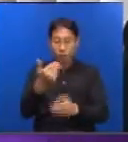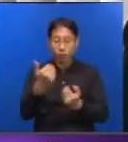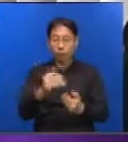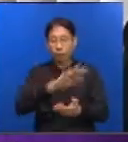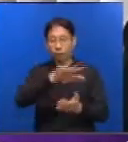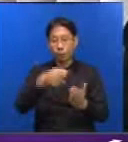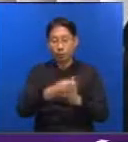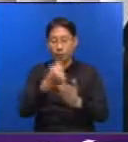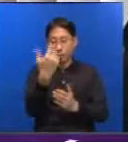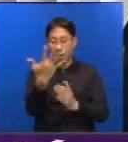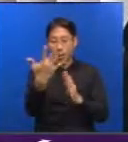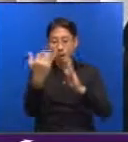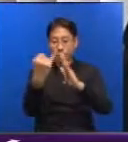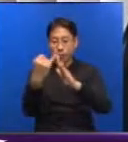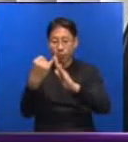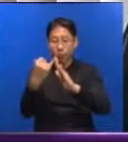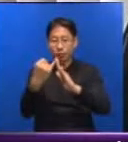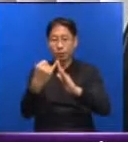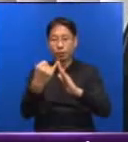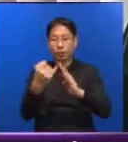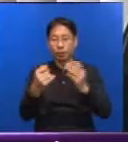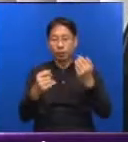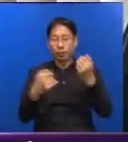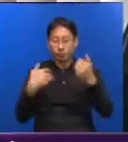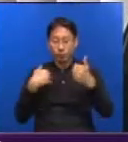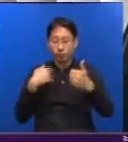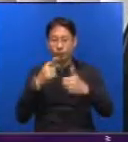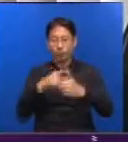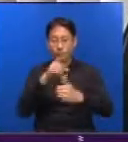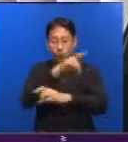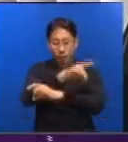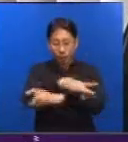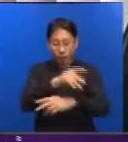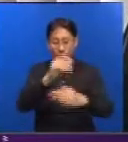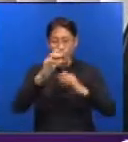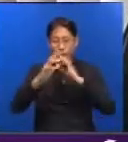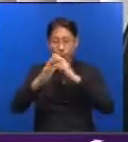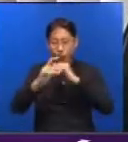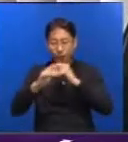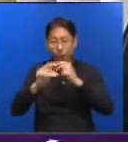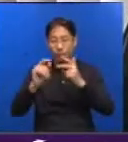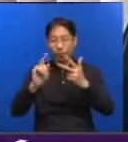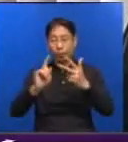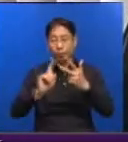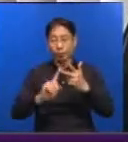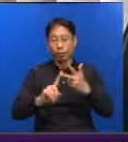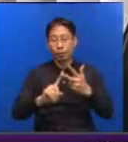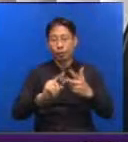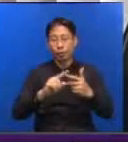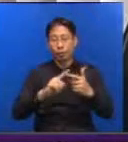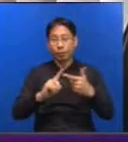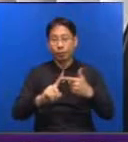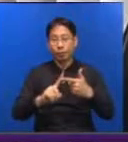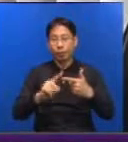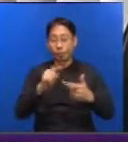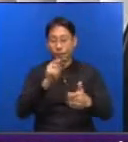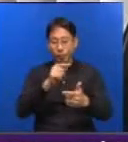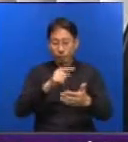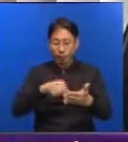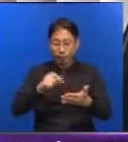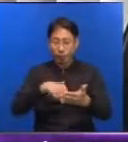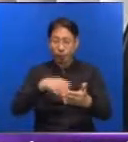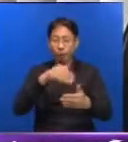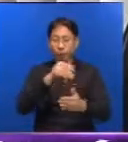จำนวน 5 จัหวัดหนักได้แก่เพศบรี ระยองอัี้จะเป็นการเลือกตั้ง